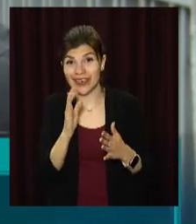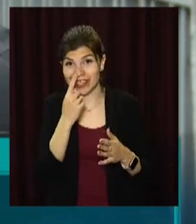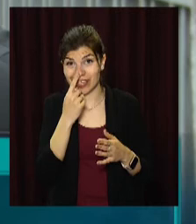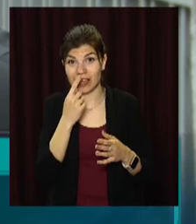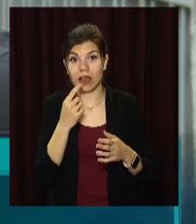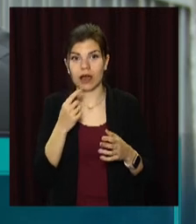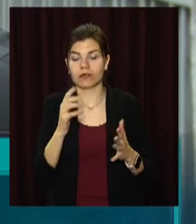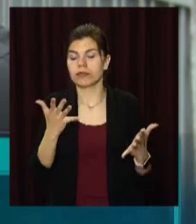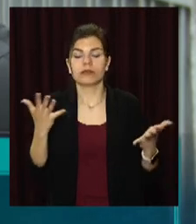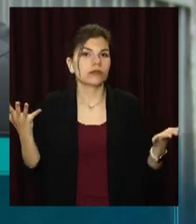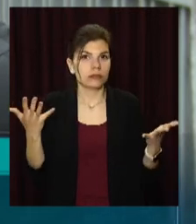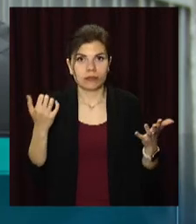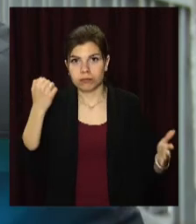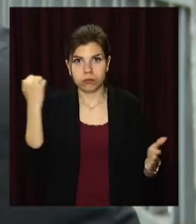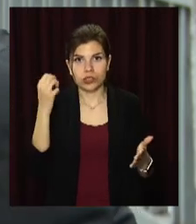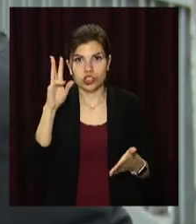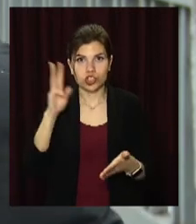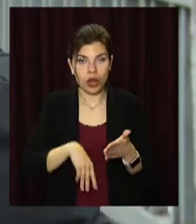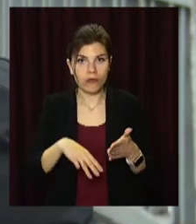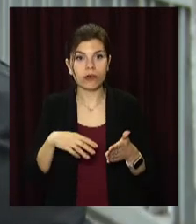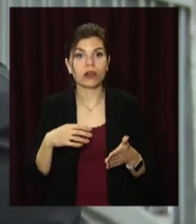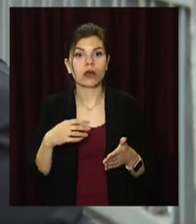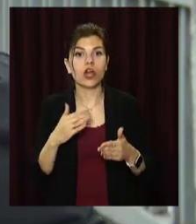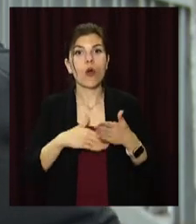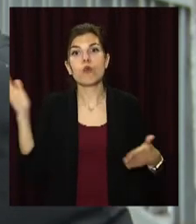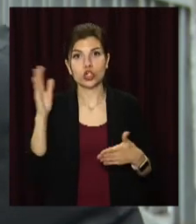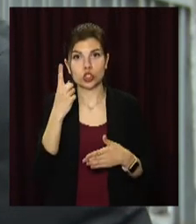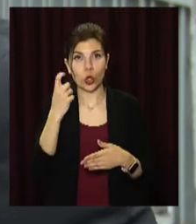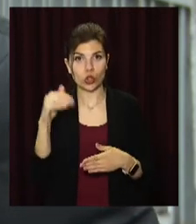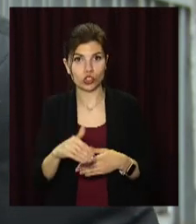цього пройшов весь інцидент. Штраф на мене наложили свише 100 тисяч